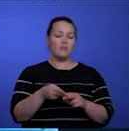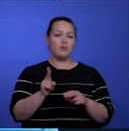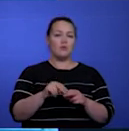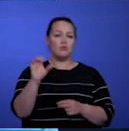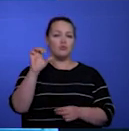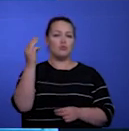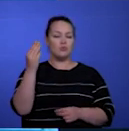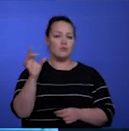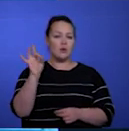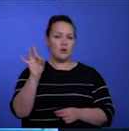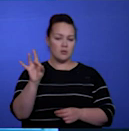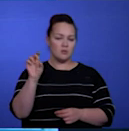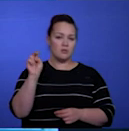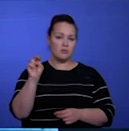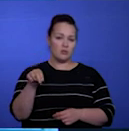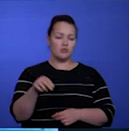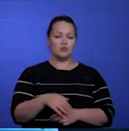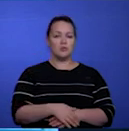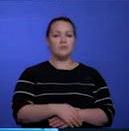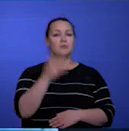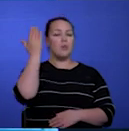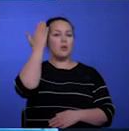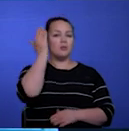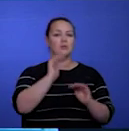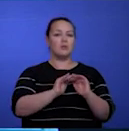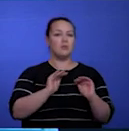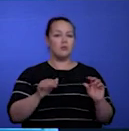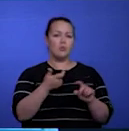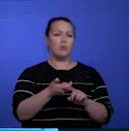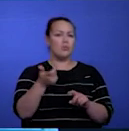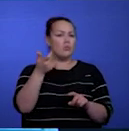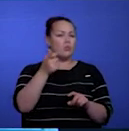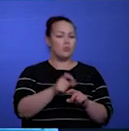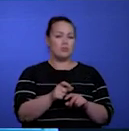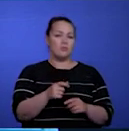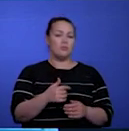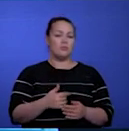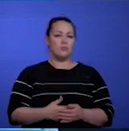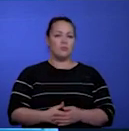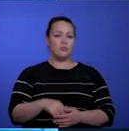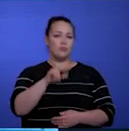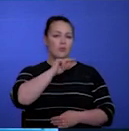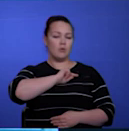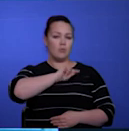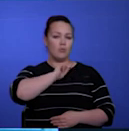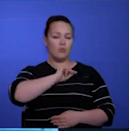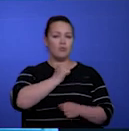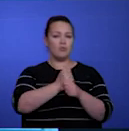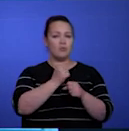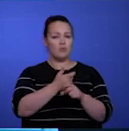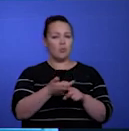родительном падеже молодцы ребята мы сегодня очень плодотворно поработали и сделали очень